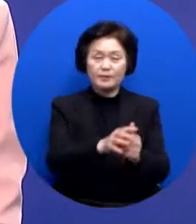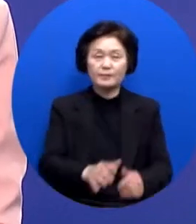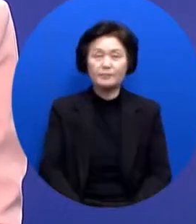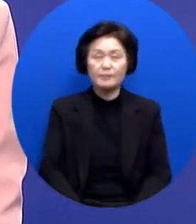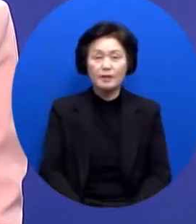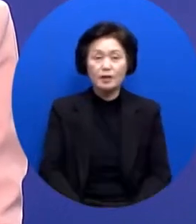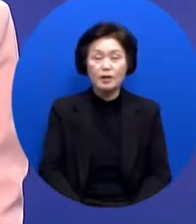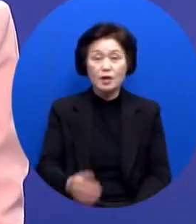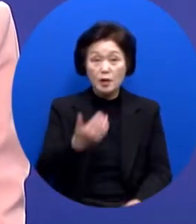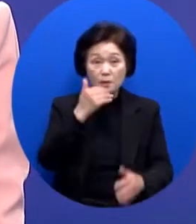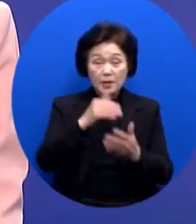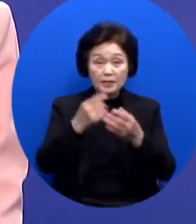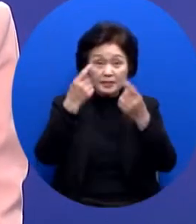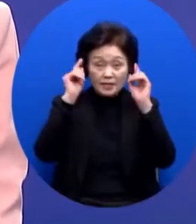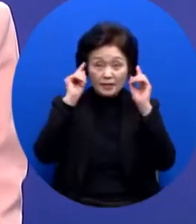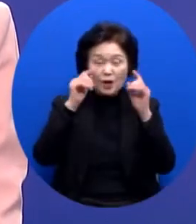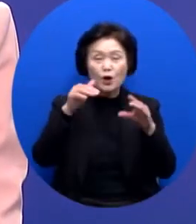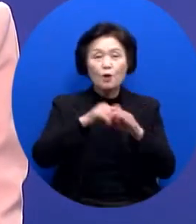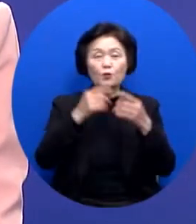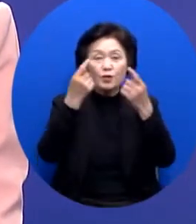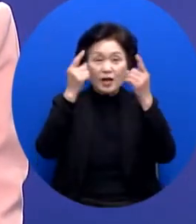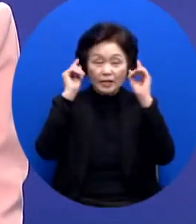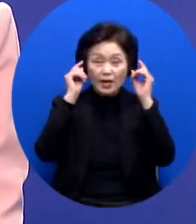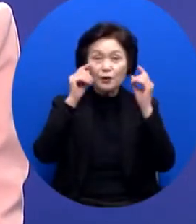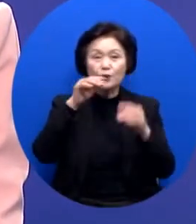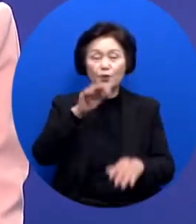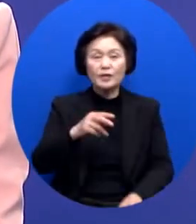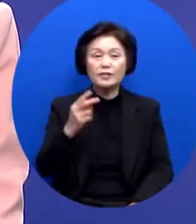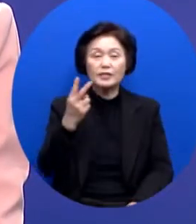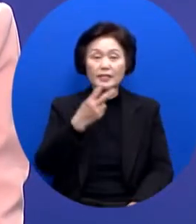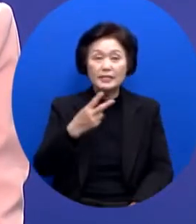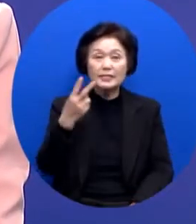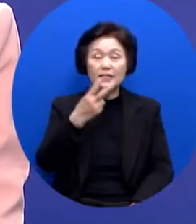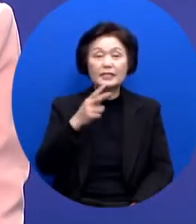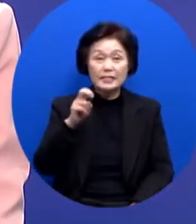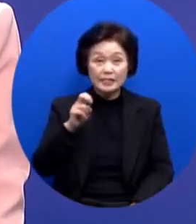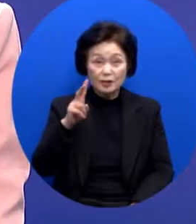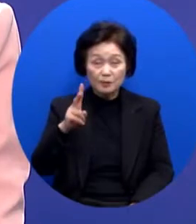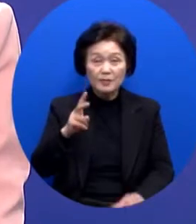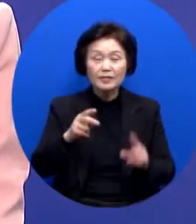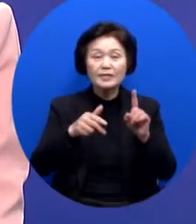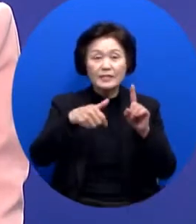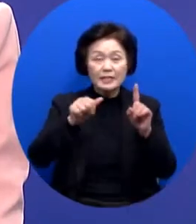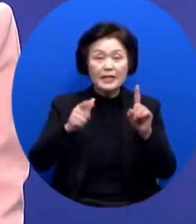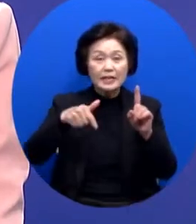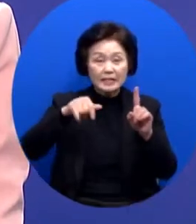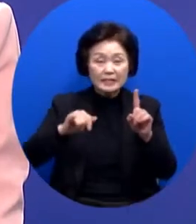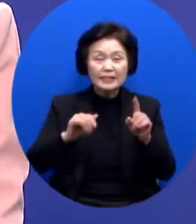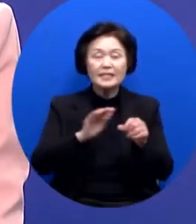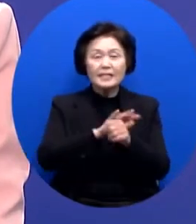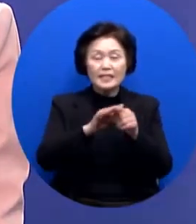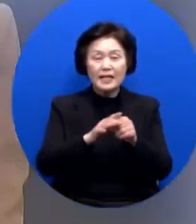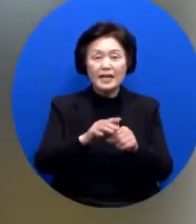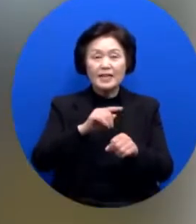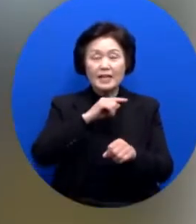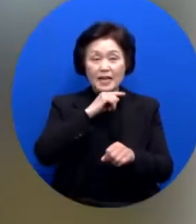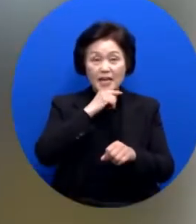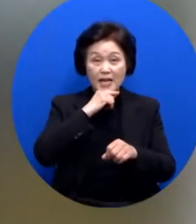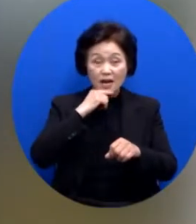백석대학교 와 백석문화대학교 가 2022 학년도 1학기 사랑의 헌혈운동 을 시작했습니다